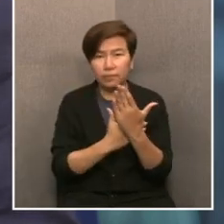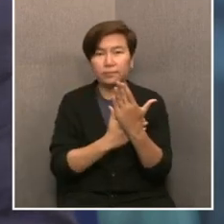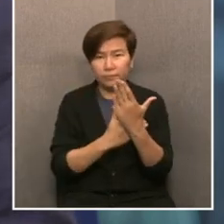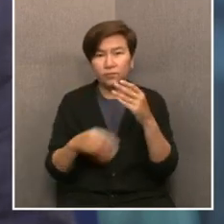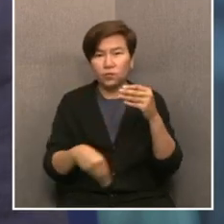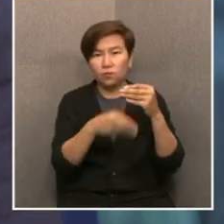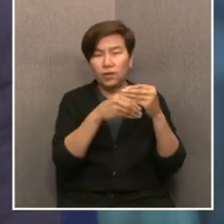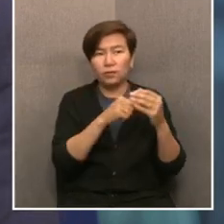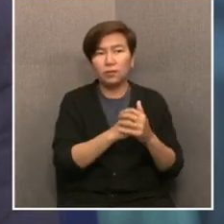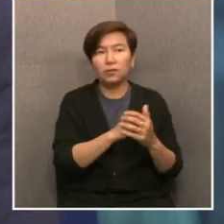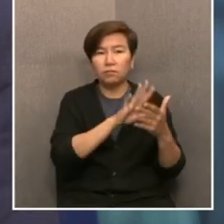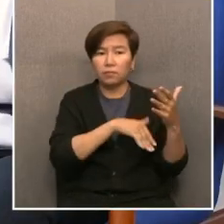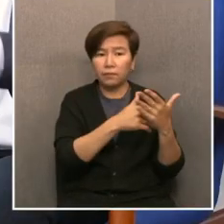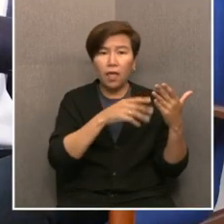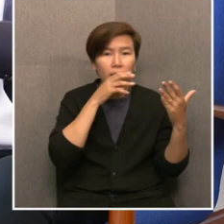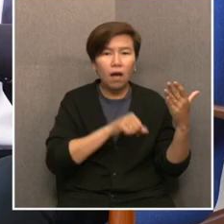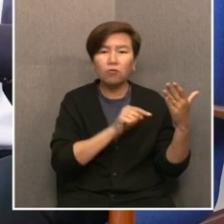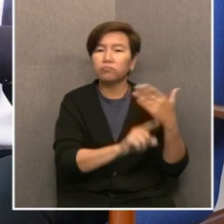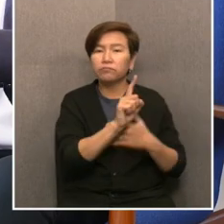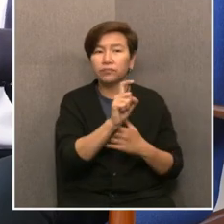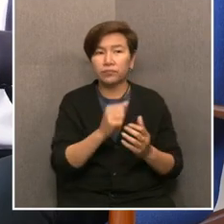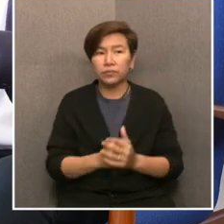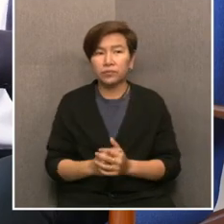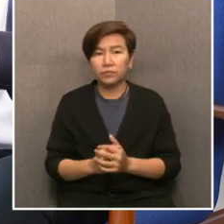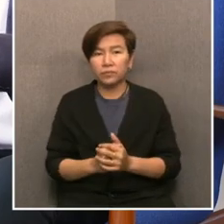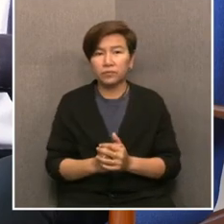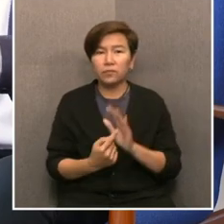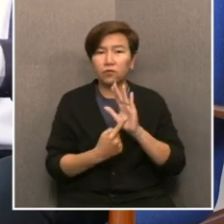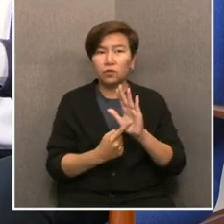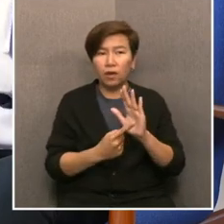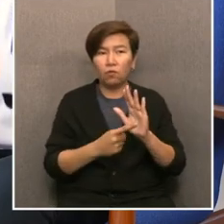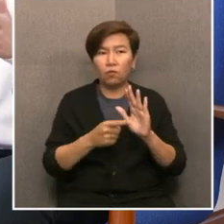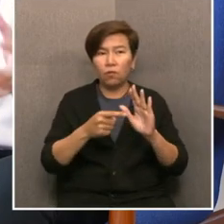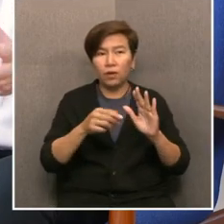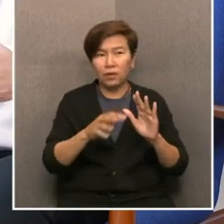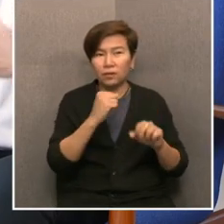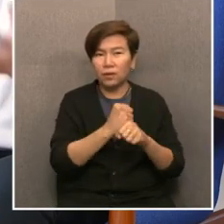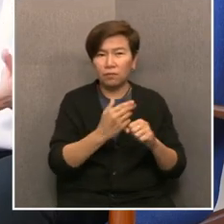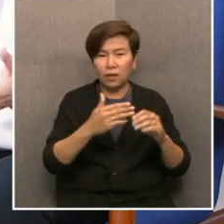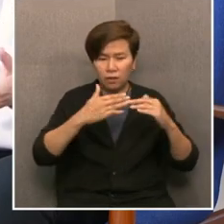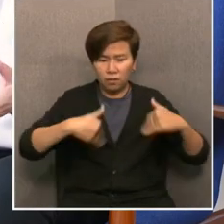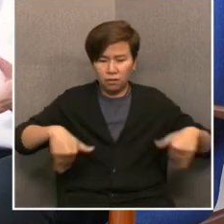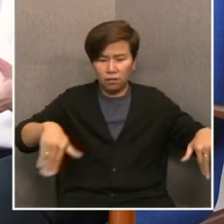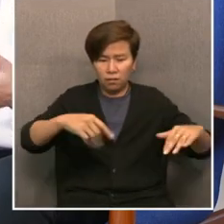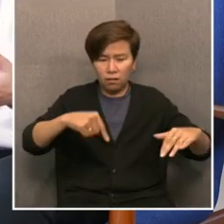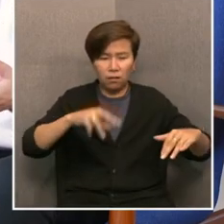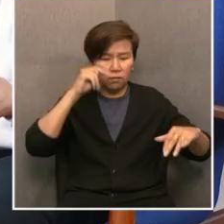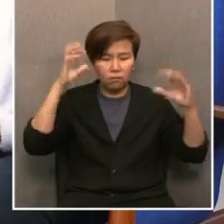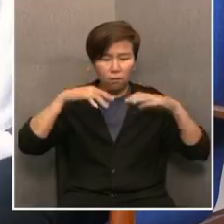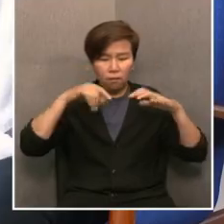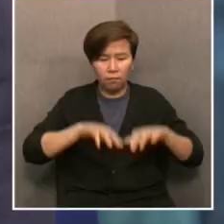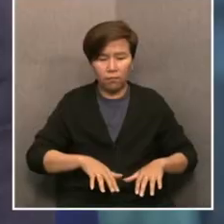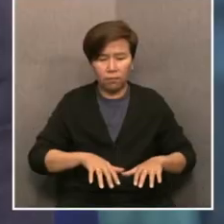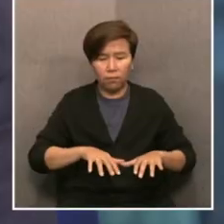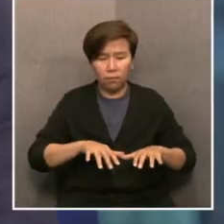ที่เราวางแผนไว้เดิมๆเนี่ยอาจจะใช้งานไม่ได้เราเตรียมไว้แก้วแค่ใบเล็กๆกลายว่าตอนนี้เราอาจจะต้องใช้เป็นกะละมังในการรับฝนพวกนั้นเพื่อจะให้ไม่เกิดผล